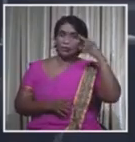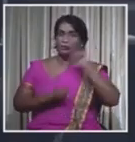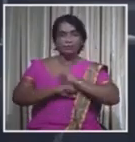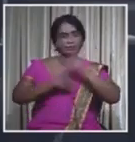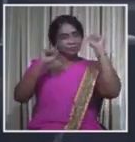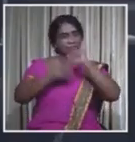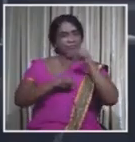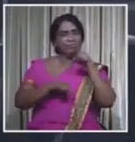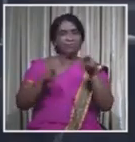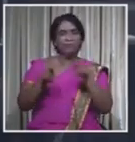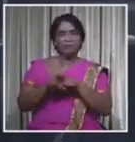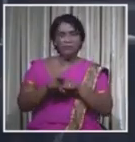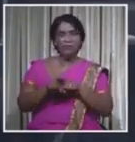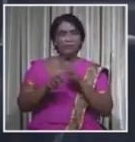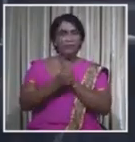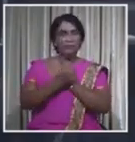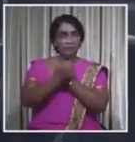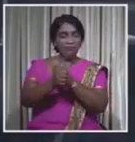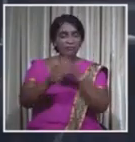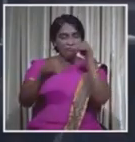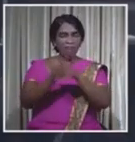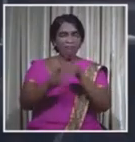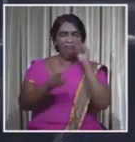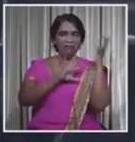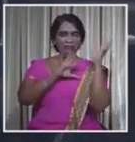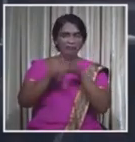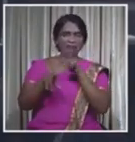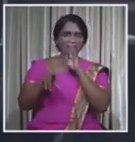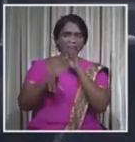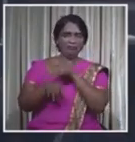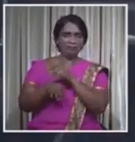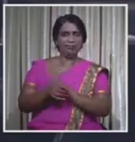උද්ඝෝෂණයට මේ හිරේන්ට ඕන අයත් ඇවිල්ලා තිබ්බා.